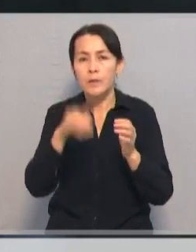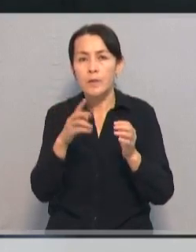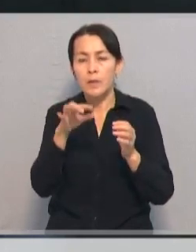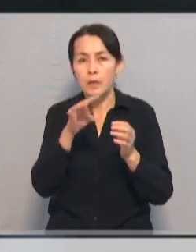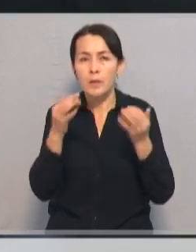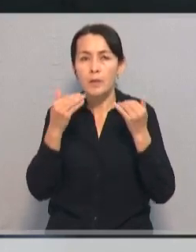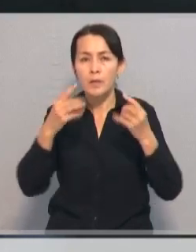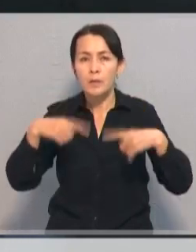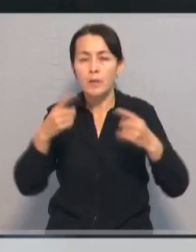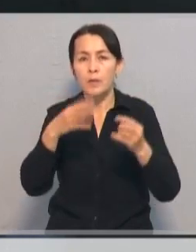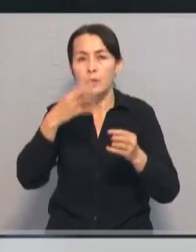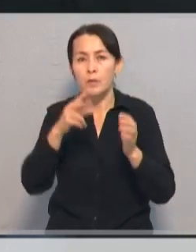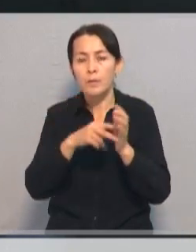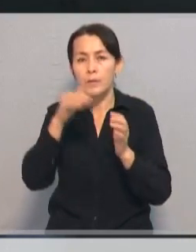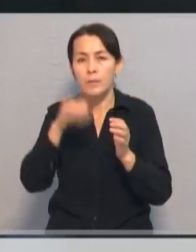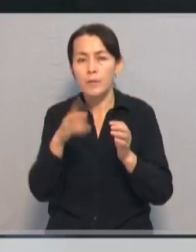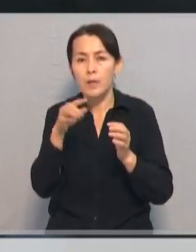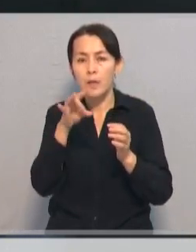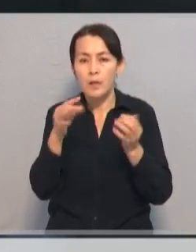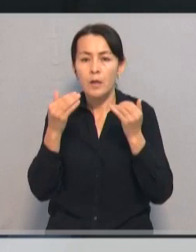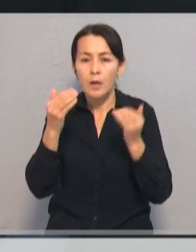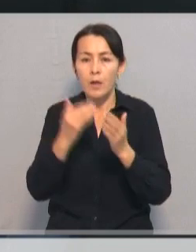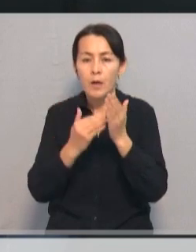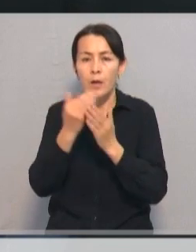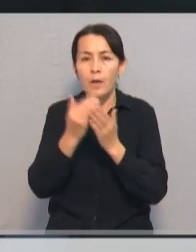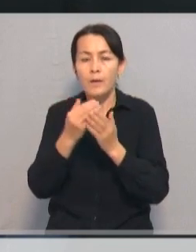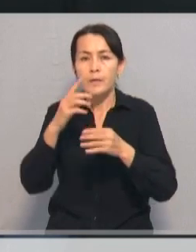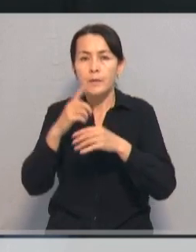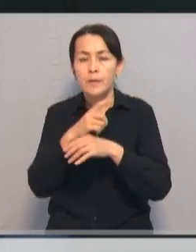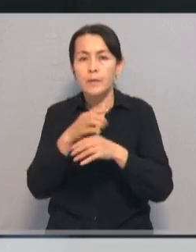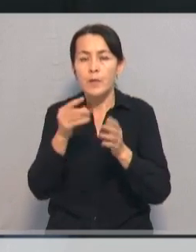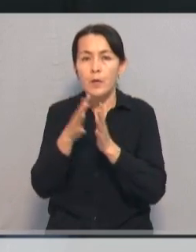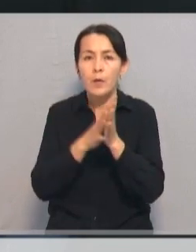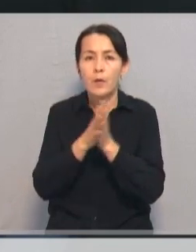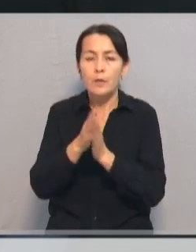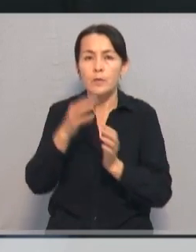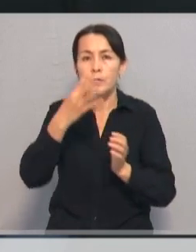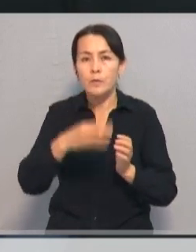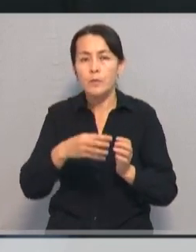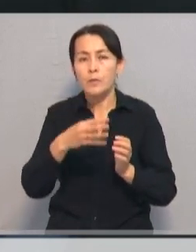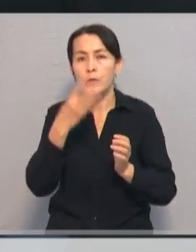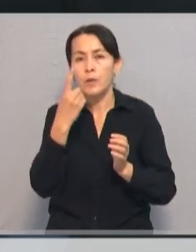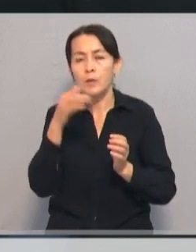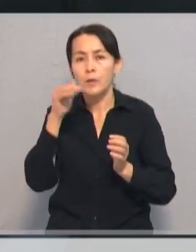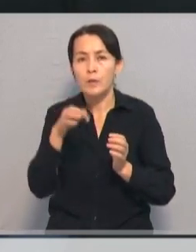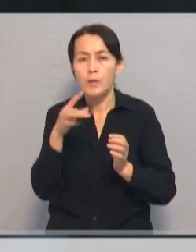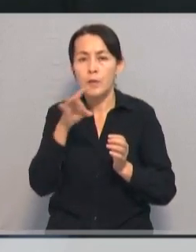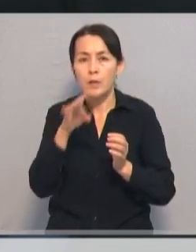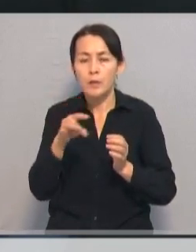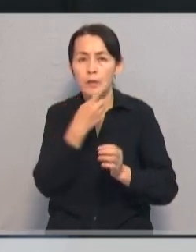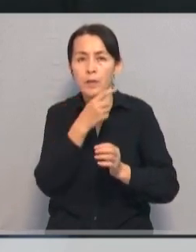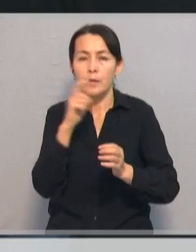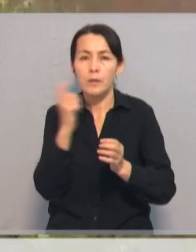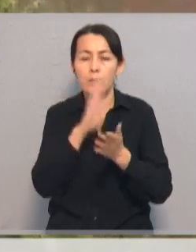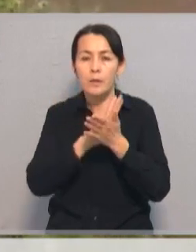гектаров. Установлено, что 48 тысяч гектаров превысили порог экономического ущерба. На 41 тысяче гектаров проведена